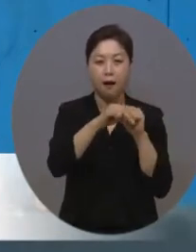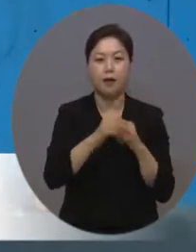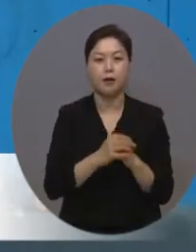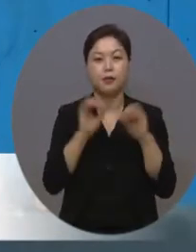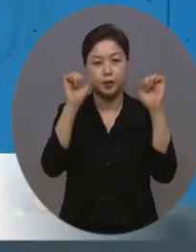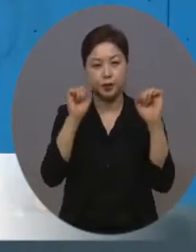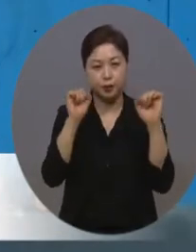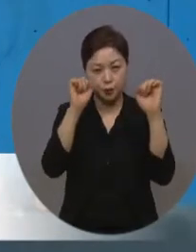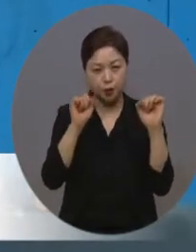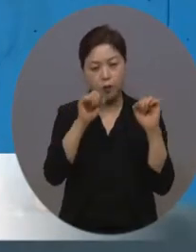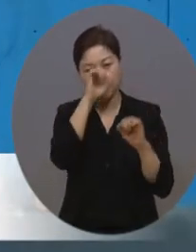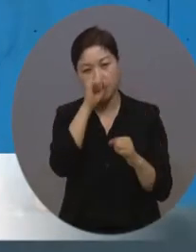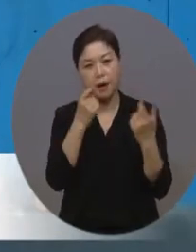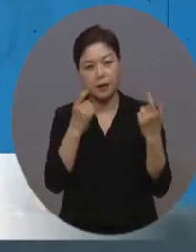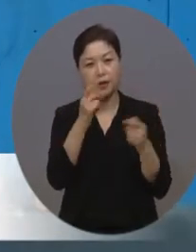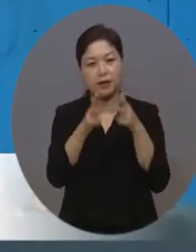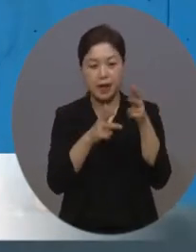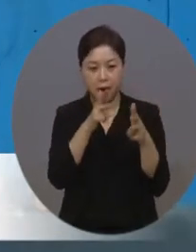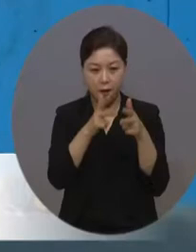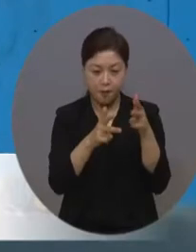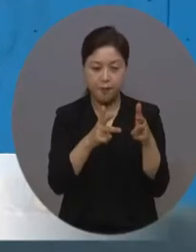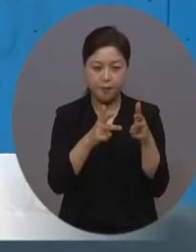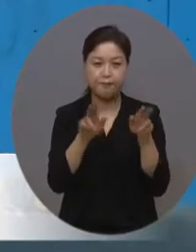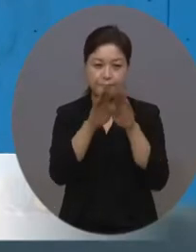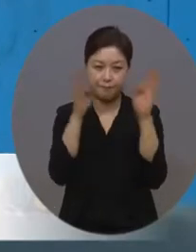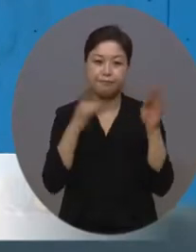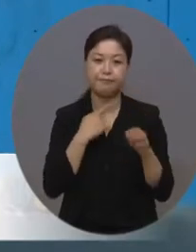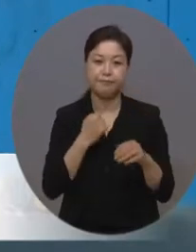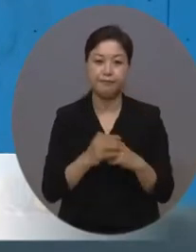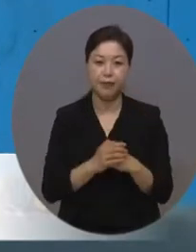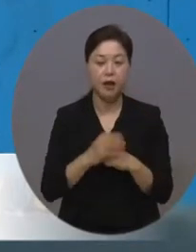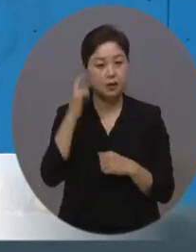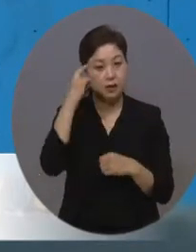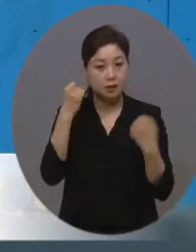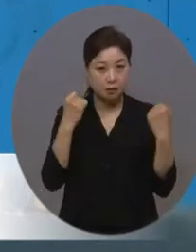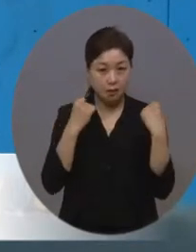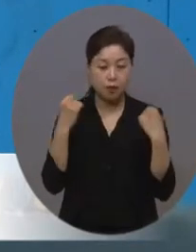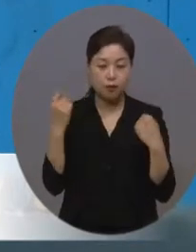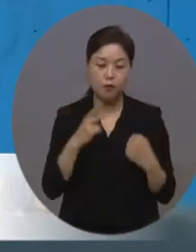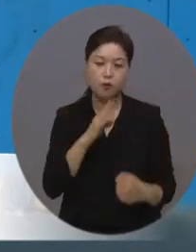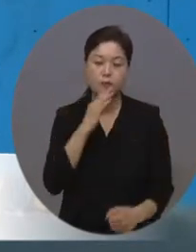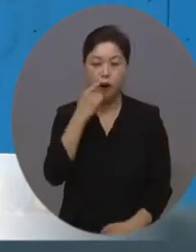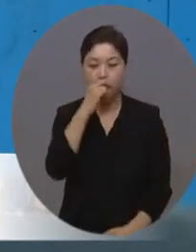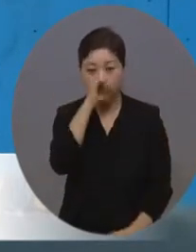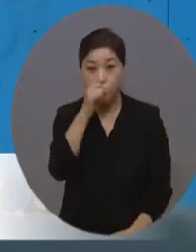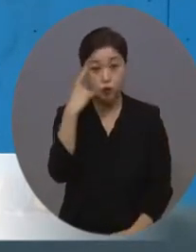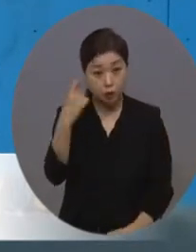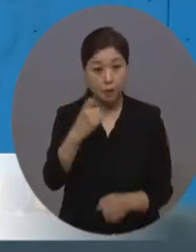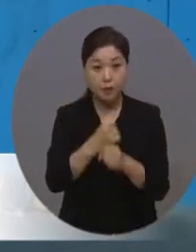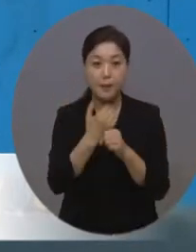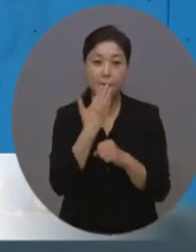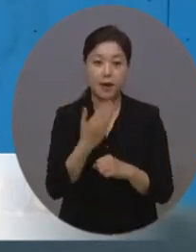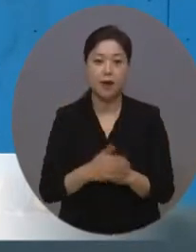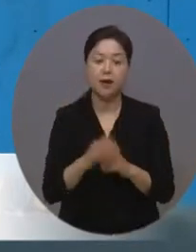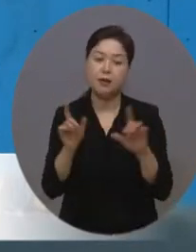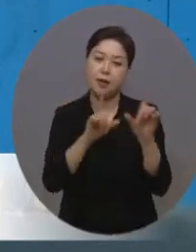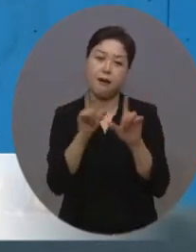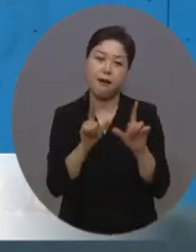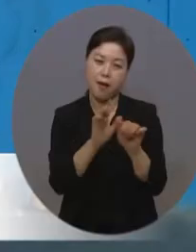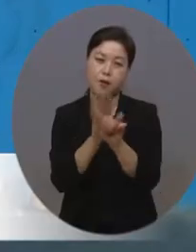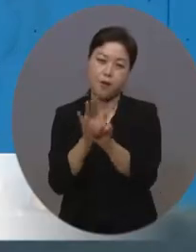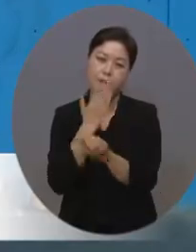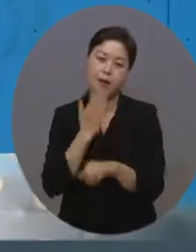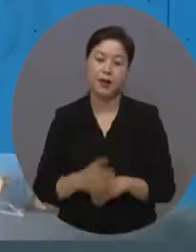사업을 추진하게 됐습니다. 이게 정신건강에도 아주 좋고 좋은 추억도 되고 어떤 생활에서 많은